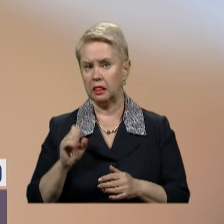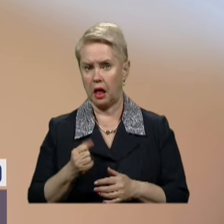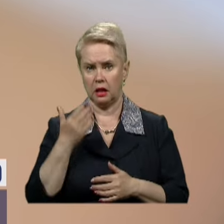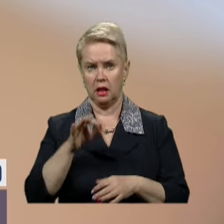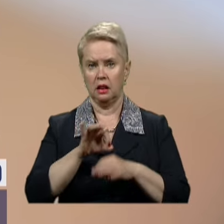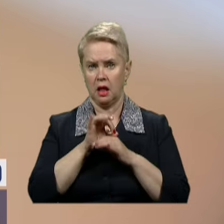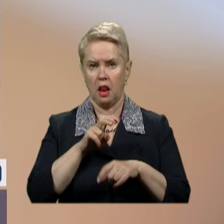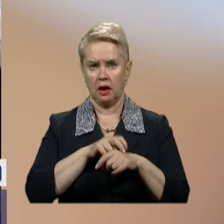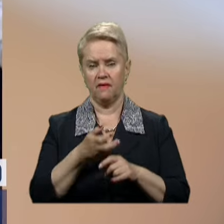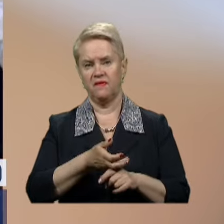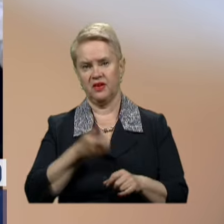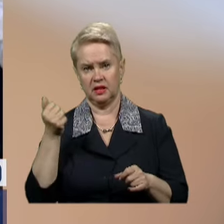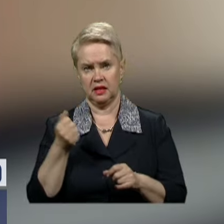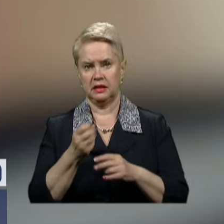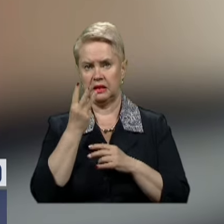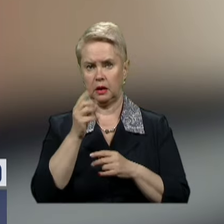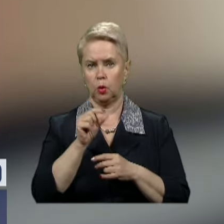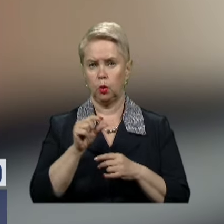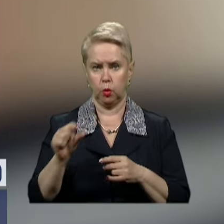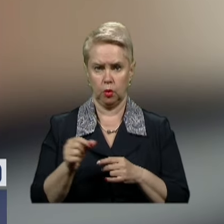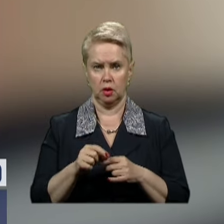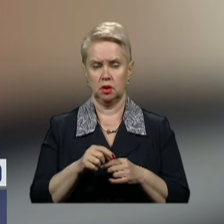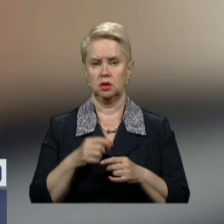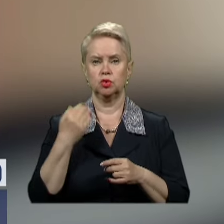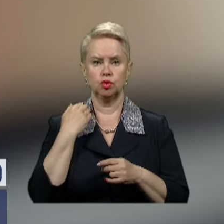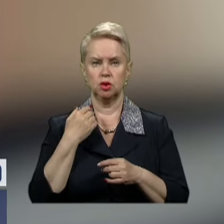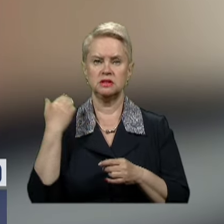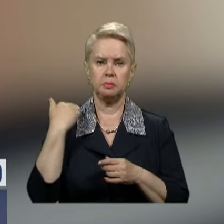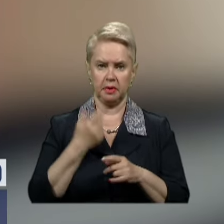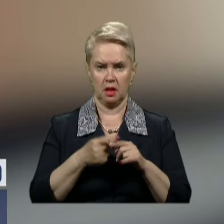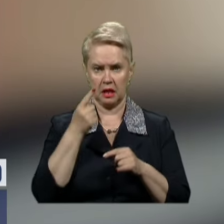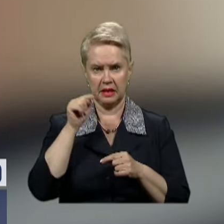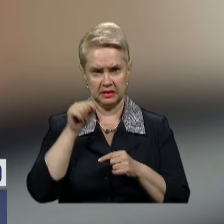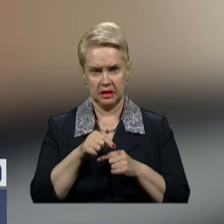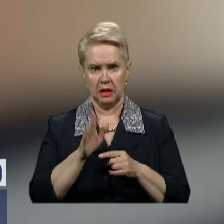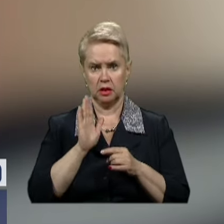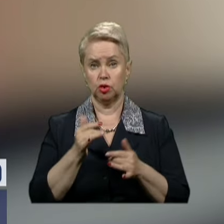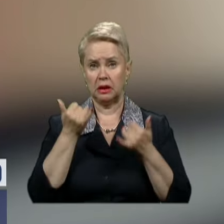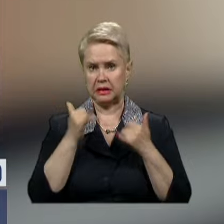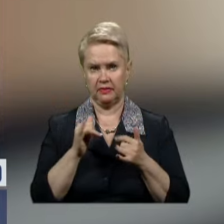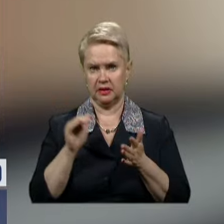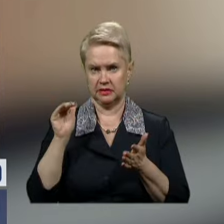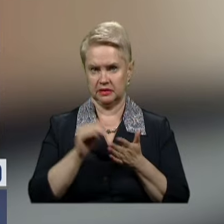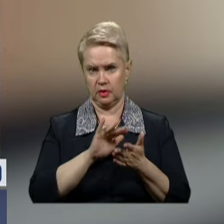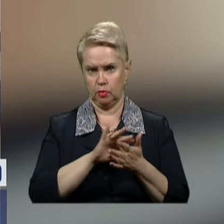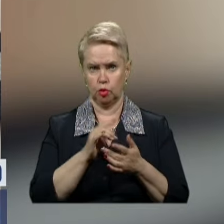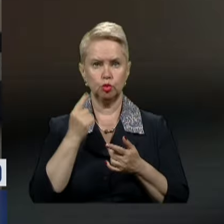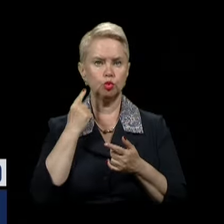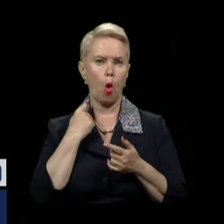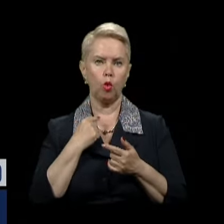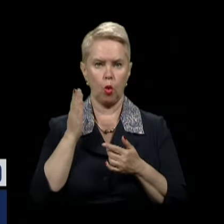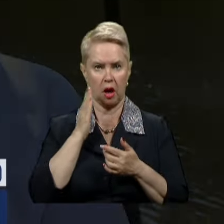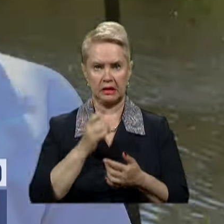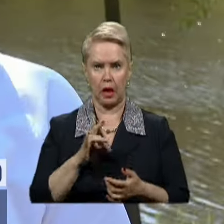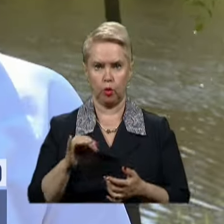її тіла лікарі витягли 3 кулі – з шиї та спини. Одна з них лише дивом не зачепила сонну